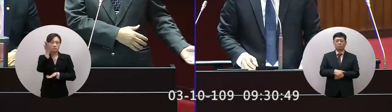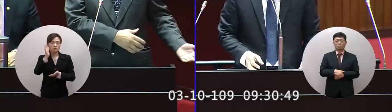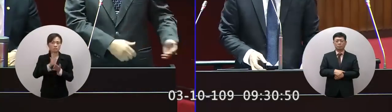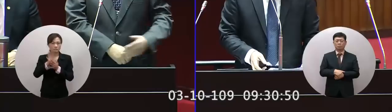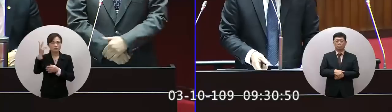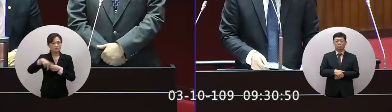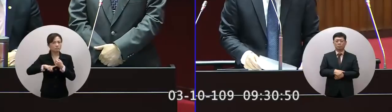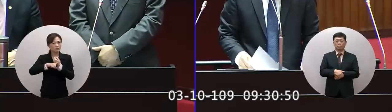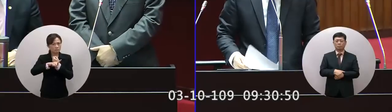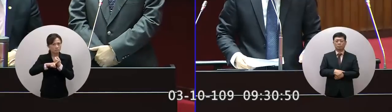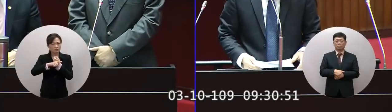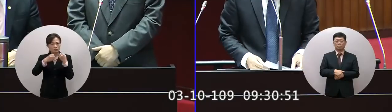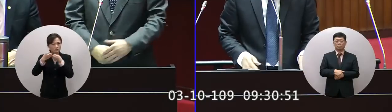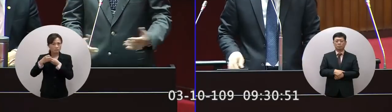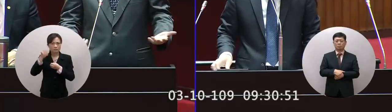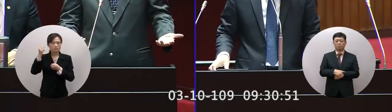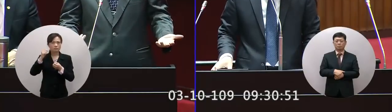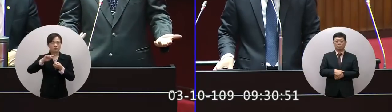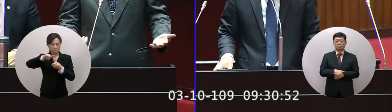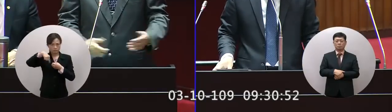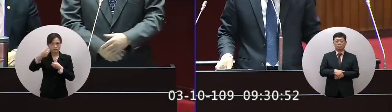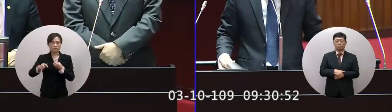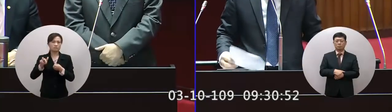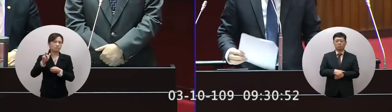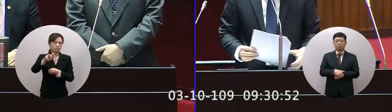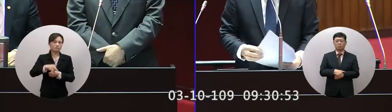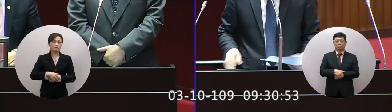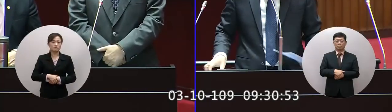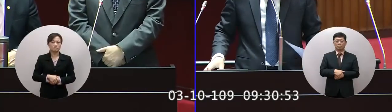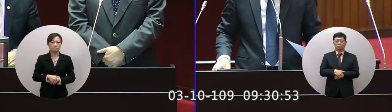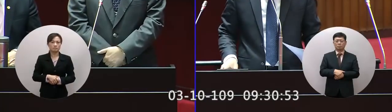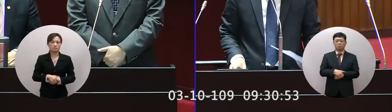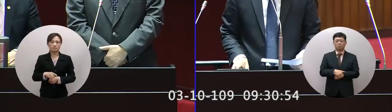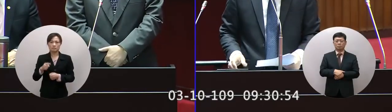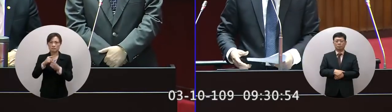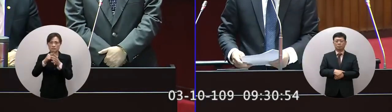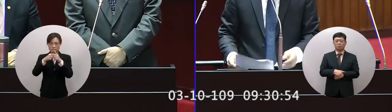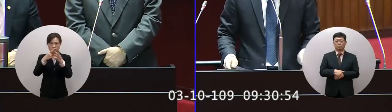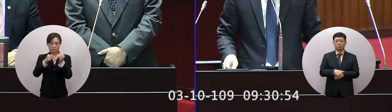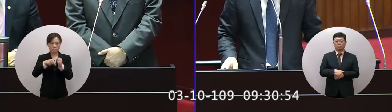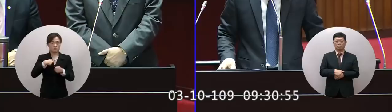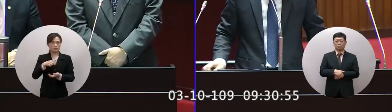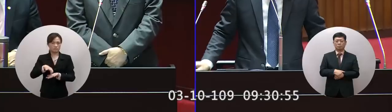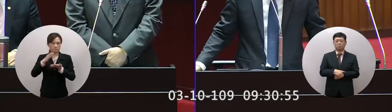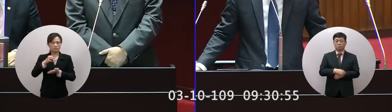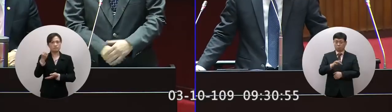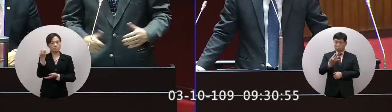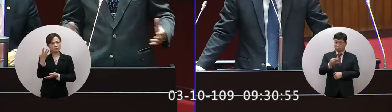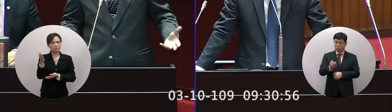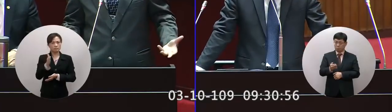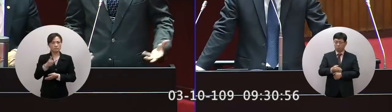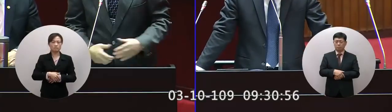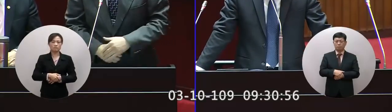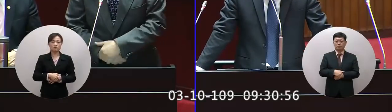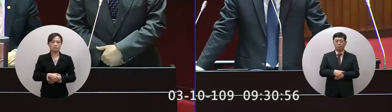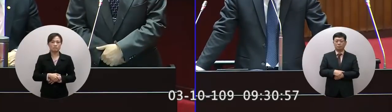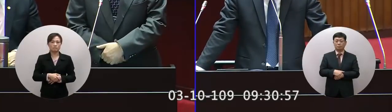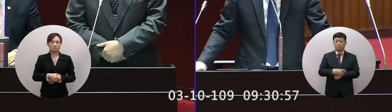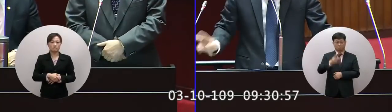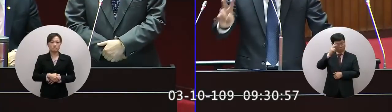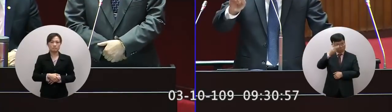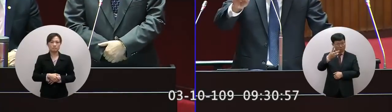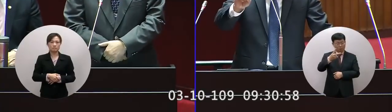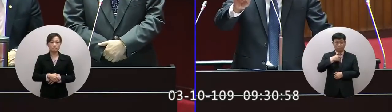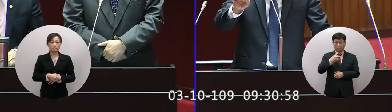下一波，那人数大概就是我刚刚提到的这个400出头而已了， 就400出头。 不过仍然还 两